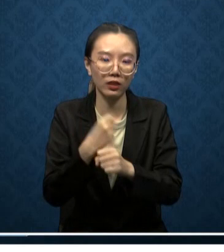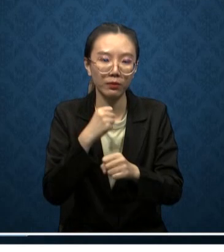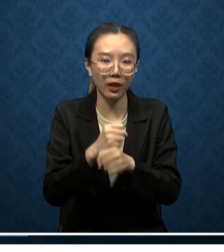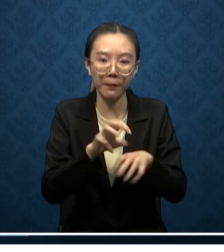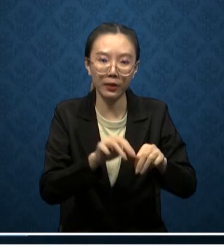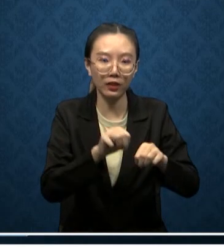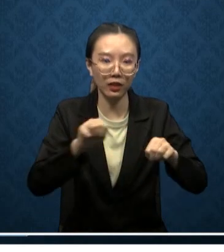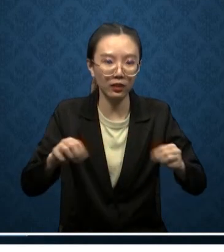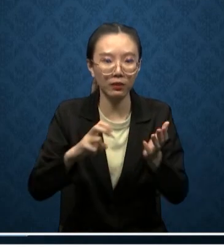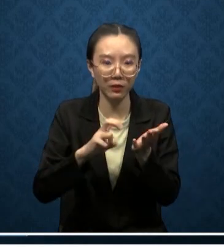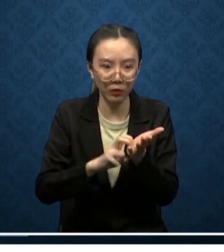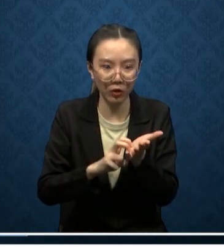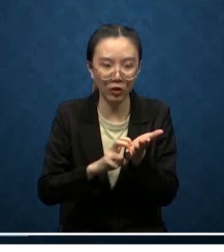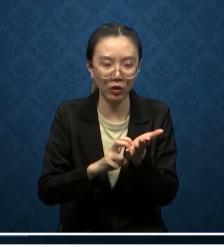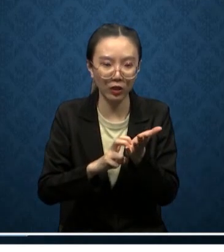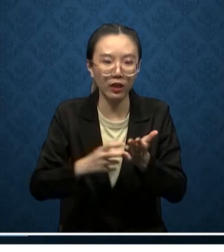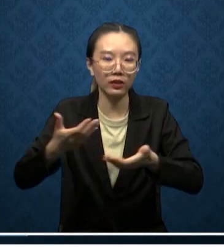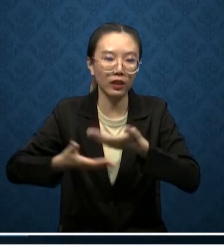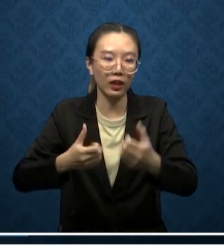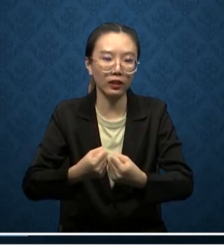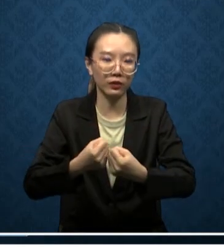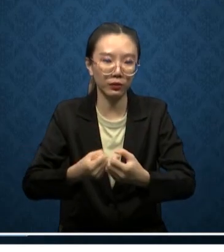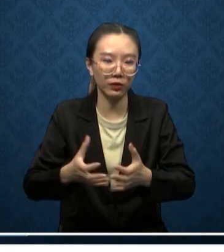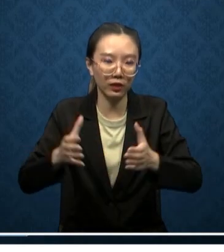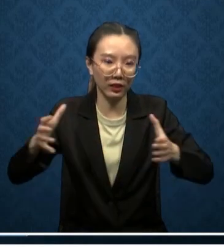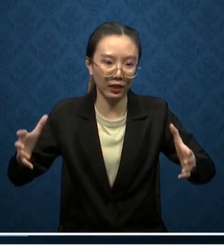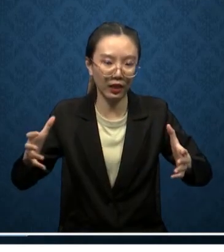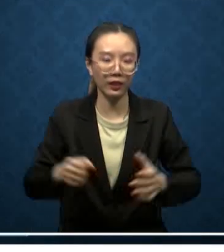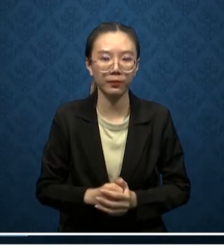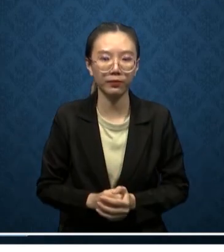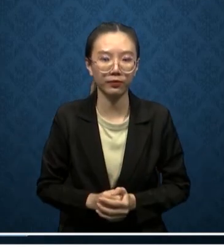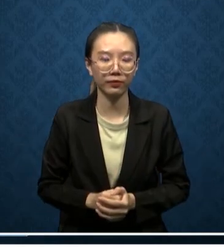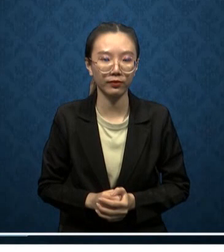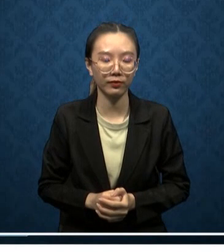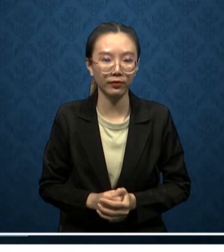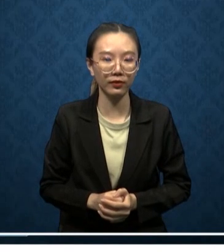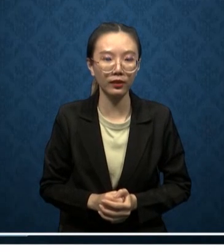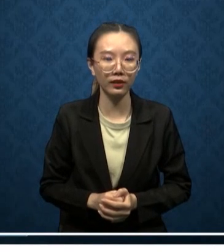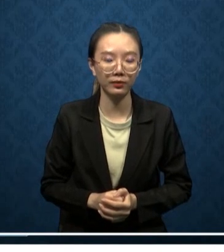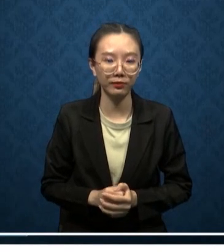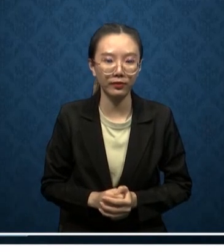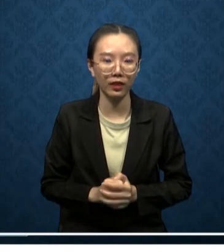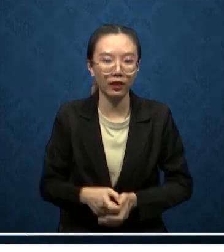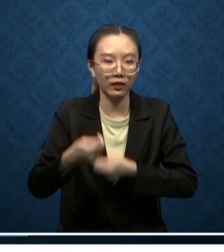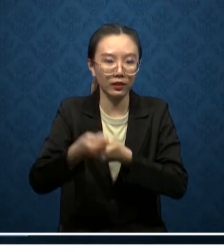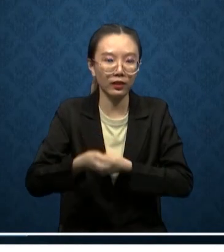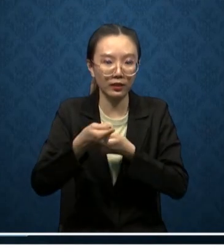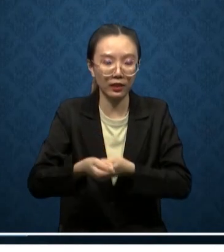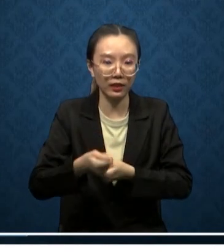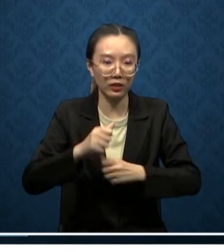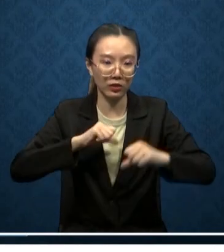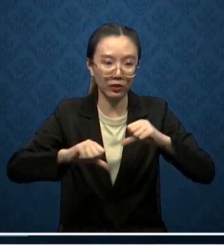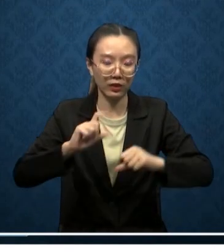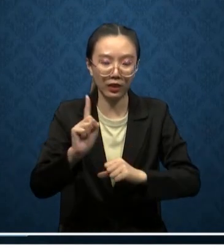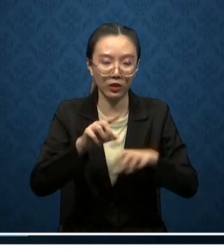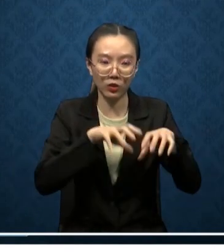เรื่องการรับรองเรื่องการขยายตลาดและสร้างความเข้าใจด้านการตลาดนะครับอีกตัวนึงของเกษตรชีวภาพที่เราไปดูก็คือหลายหน่วยงน